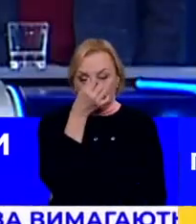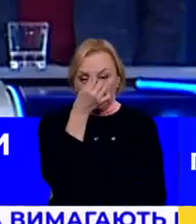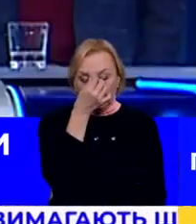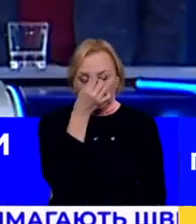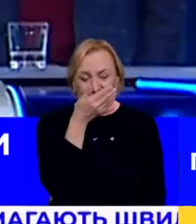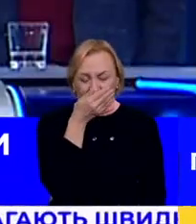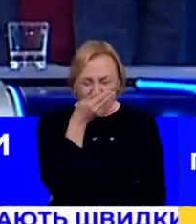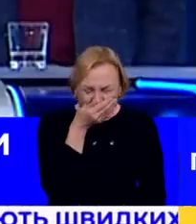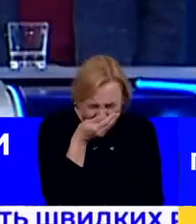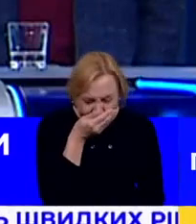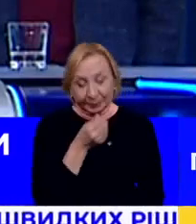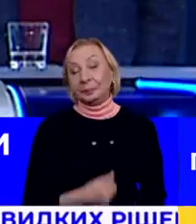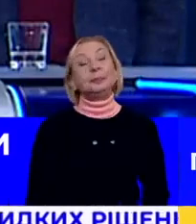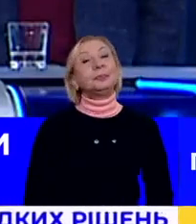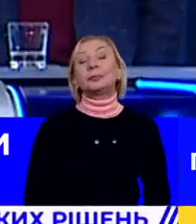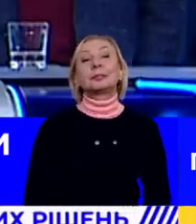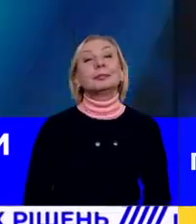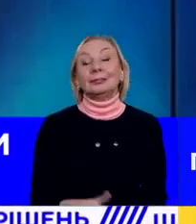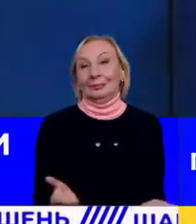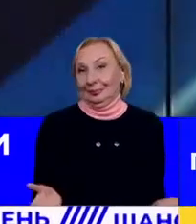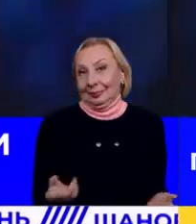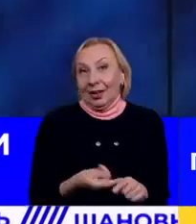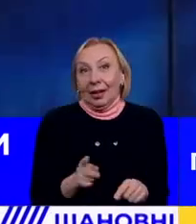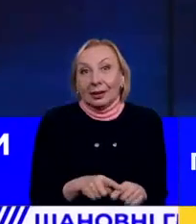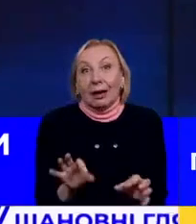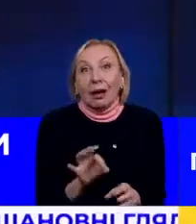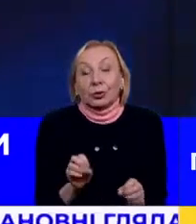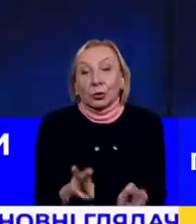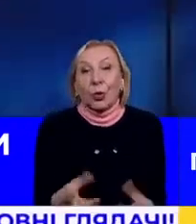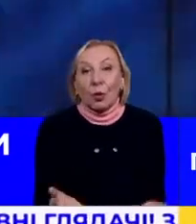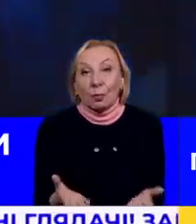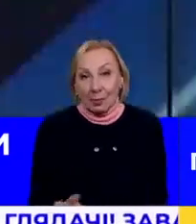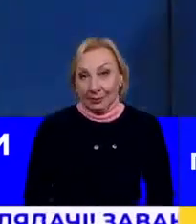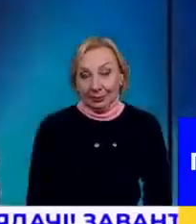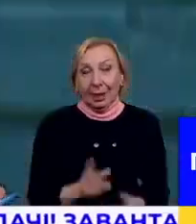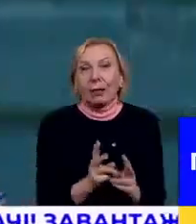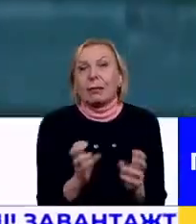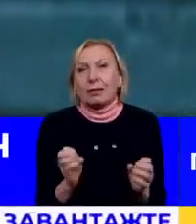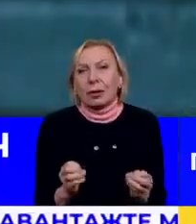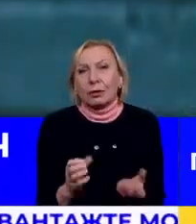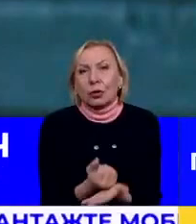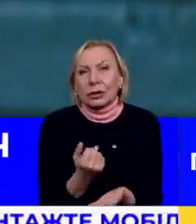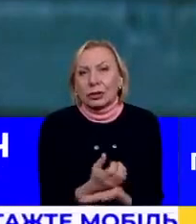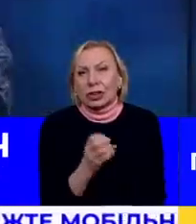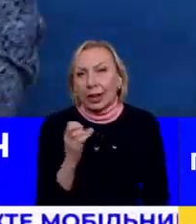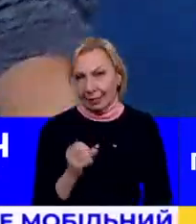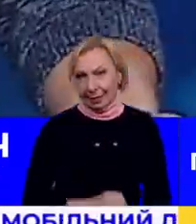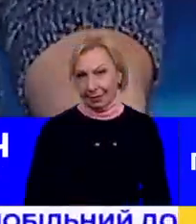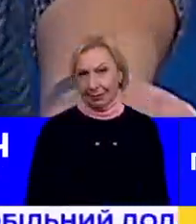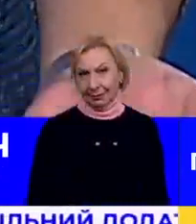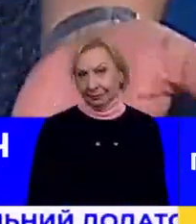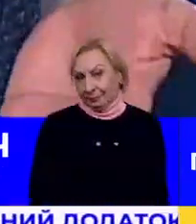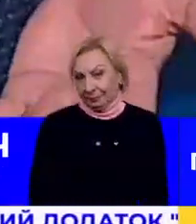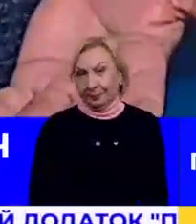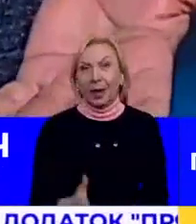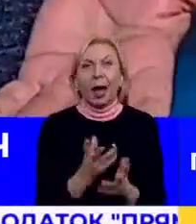взагалі всі, от, товариші, там, господа, Кравчук, Арестович, які є достижения? Какой логотип?